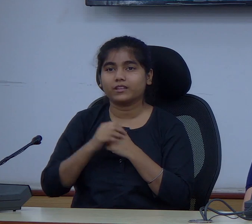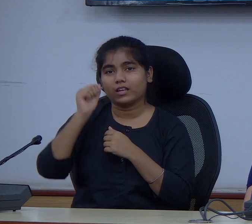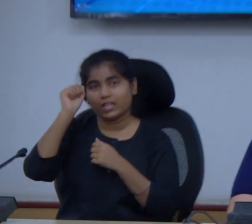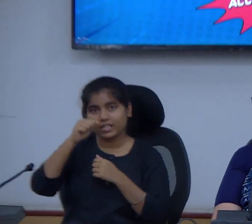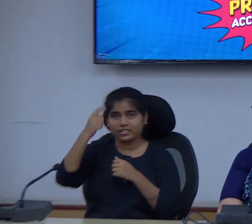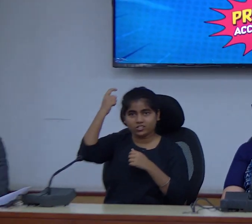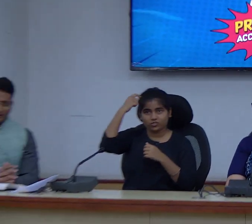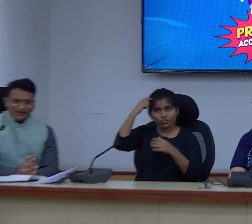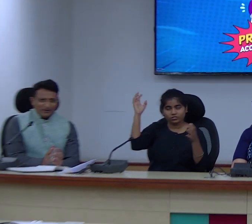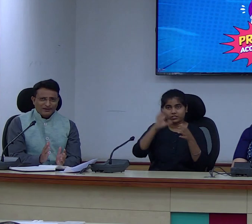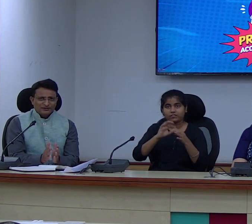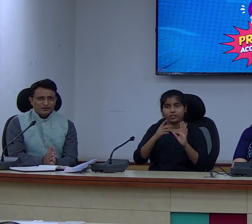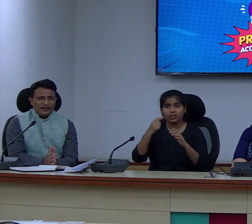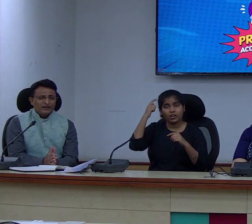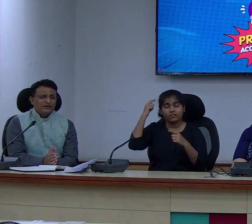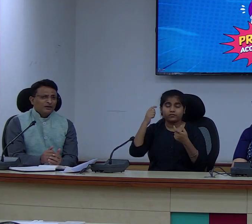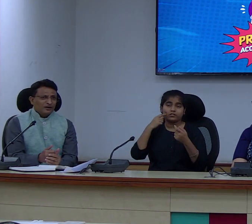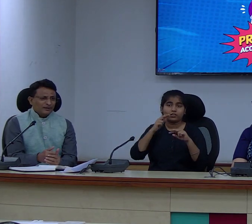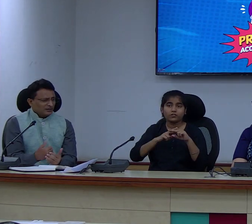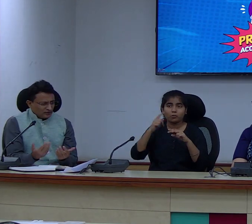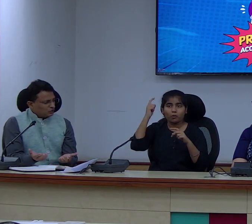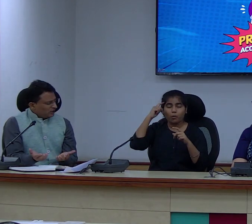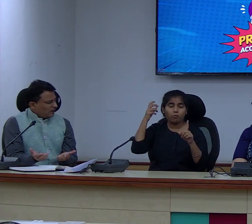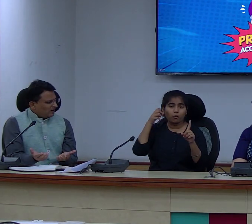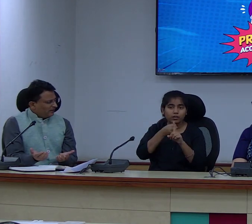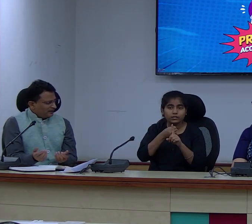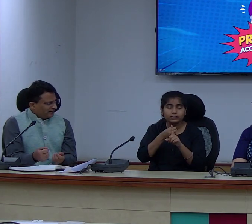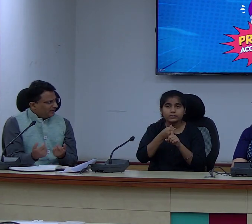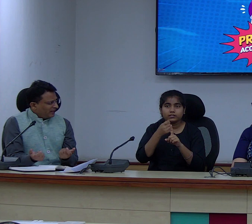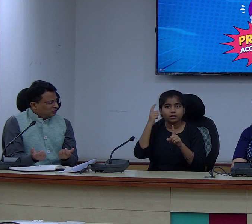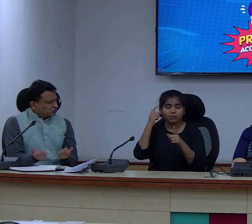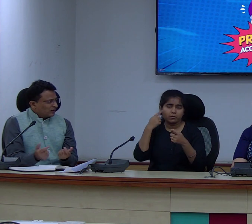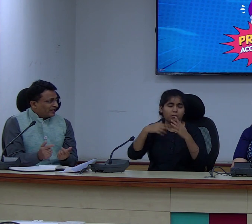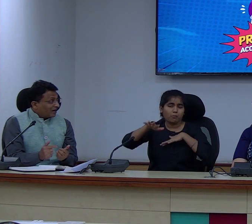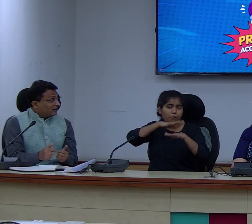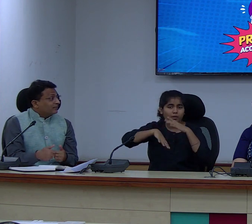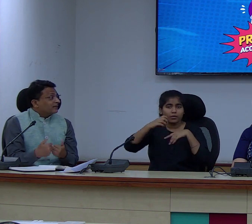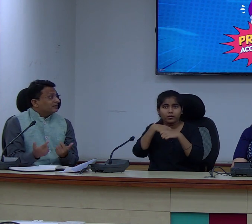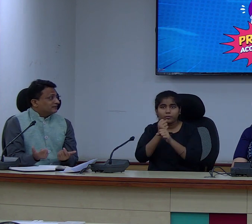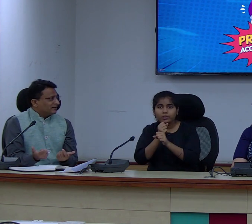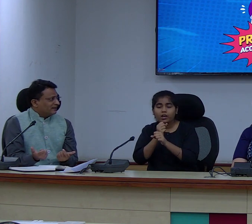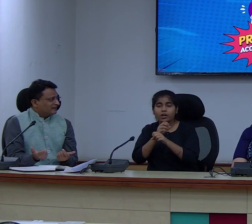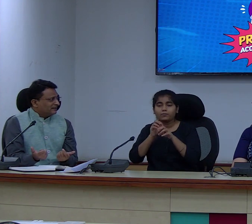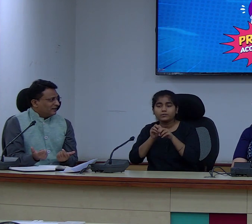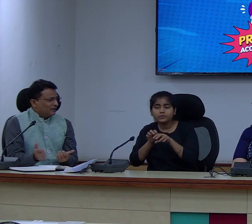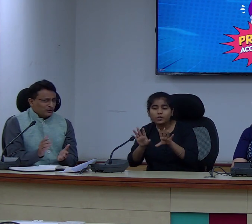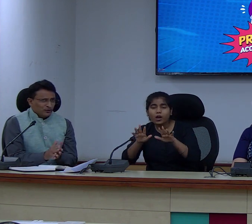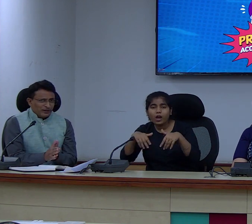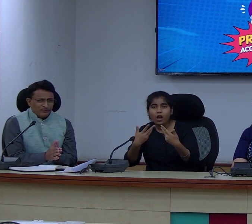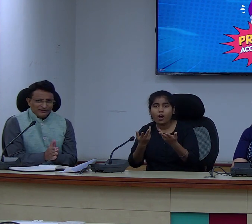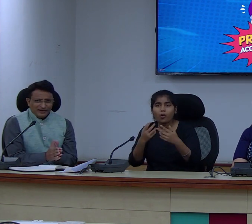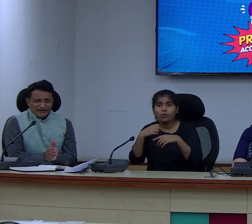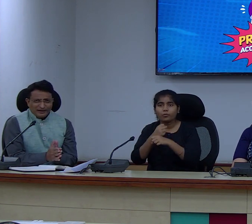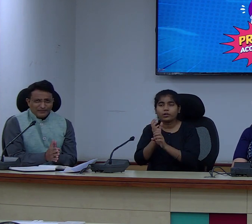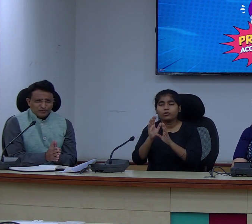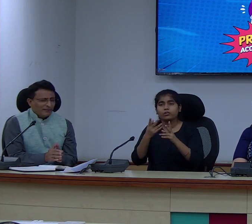डॉक्टर भारती ने बहुत अच्छे तरह से बताया। सो सोच की बात है। निश्चित रूप से सोच की तो बात ही, अगर आप उसको अप्रोच में लाते हैं, अमल में लाते हैं,